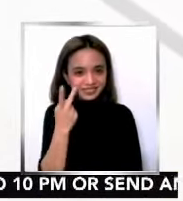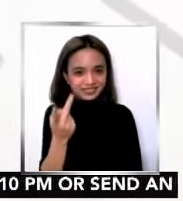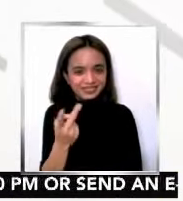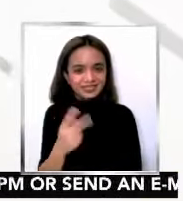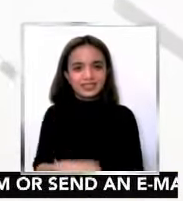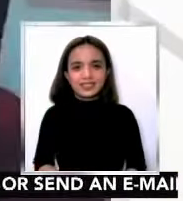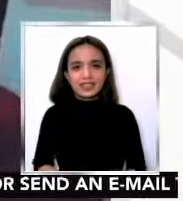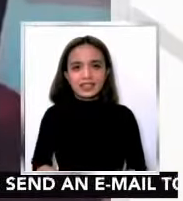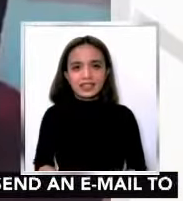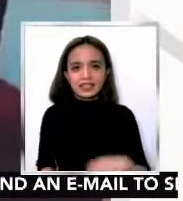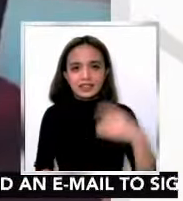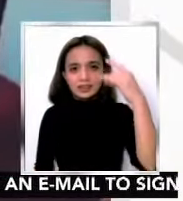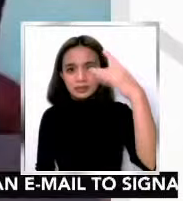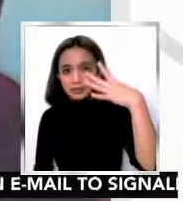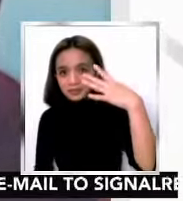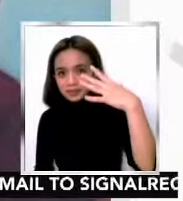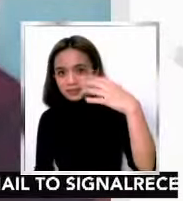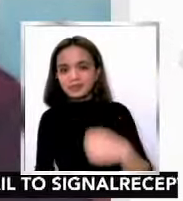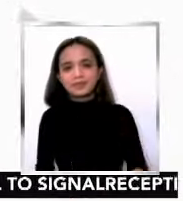iilawan ng string lights,